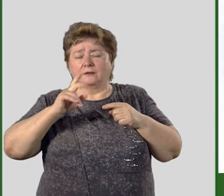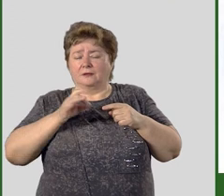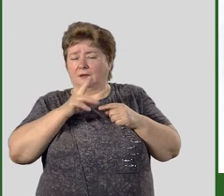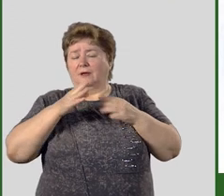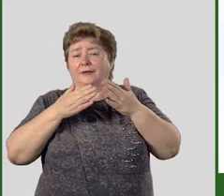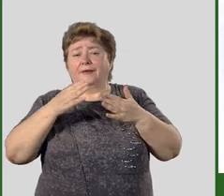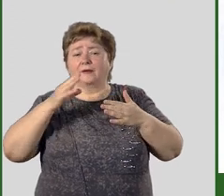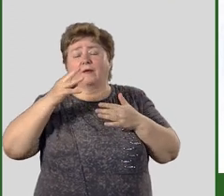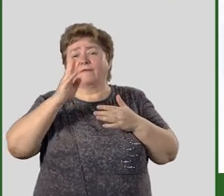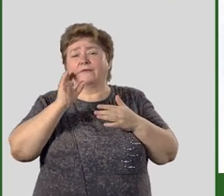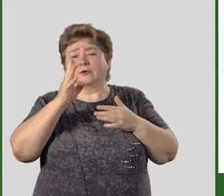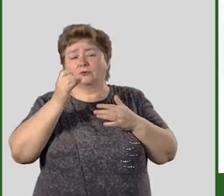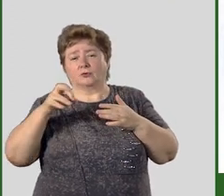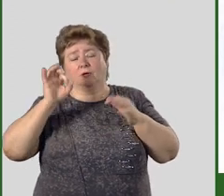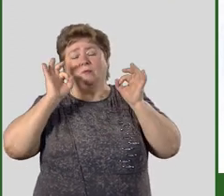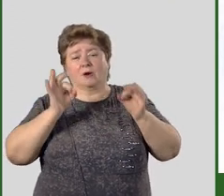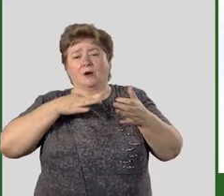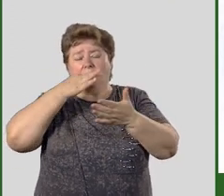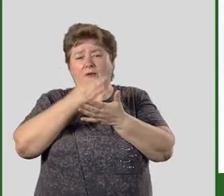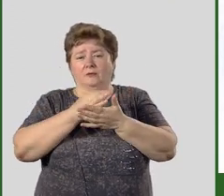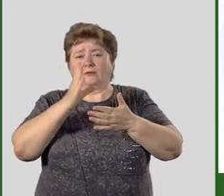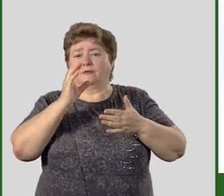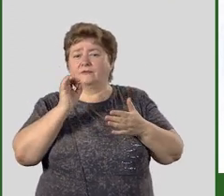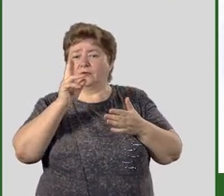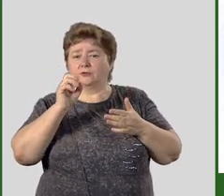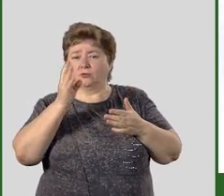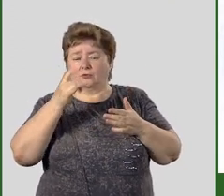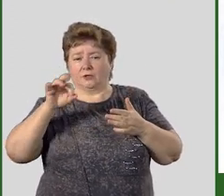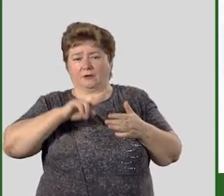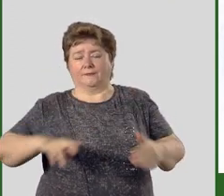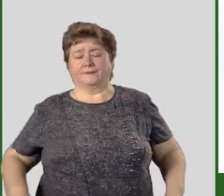или Виктория? Правильный ответ – Виктория.